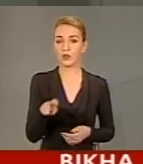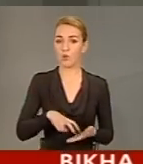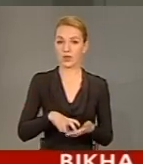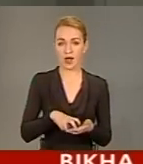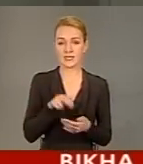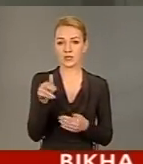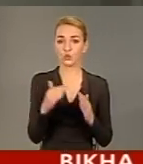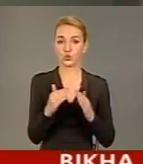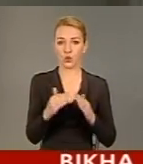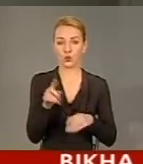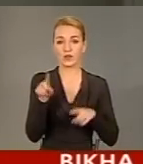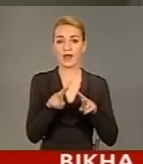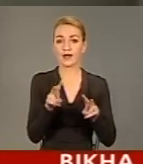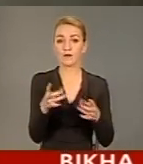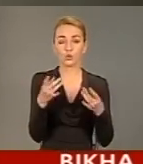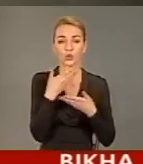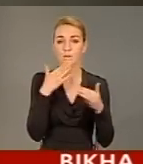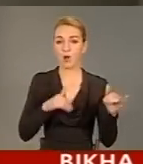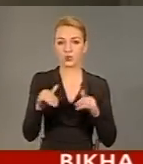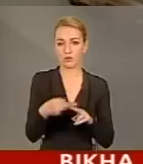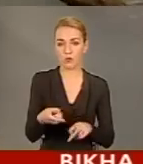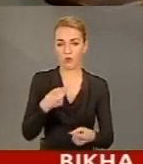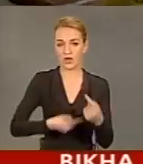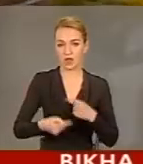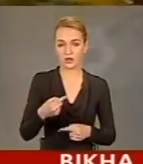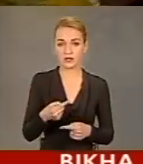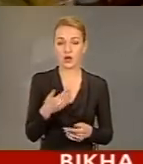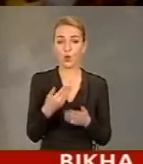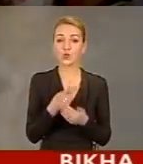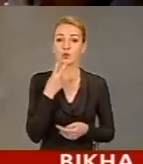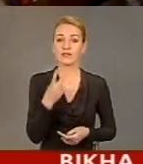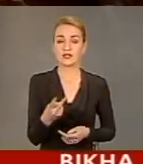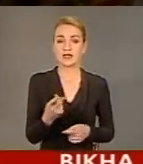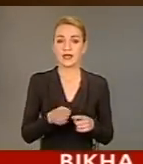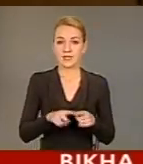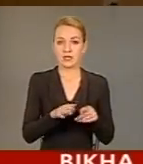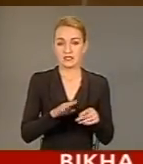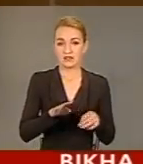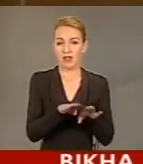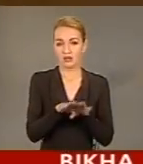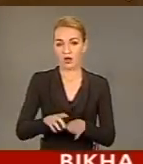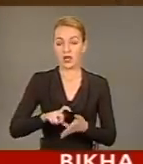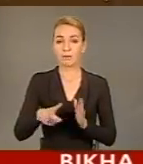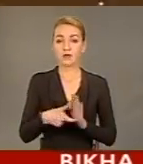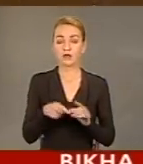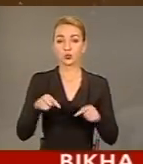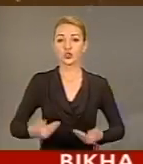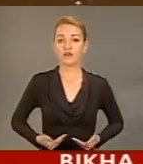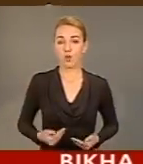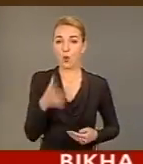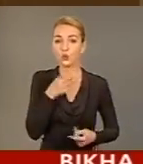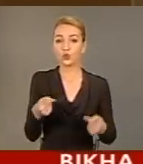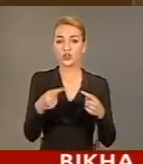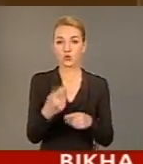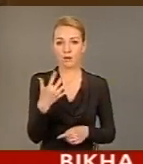бояться йти додому, а деякому просто вже нема куди повертатися. Ось подивіться, це стандартна кімната, тут живе